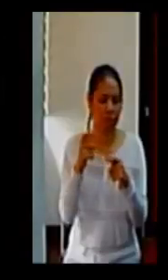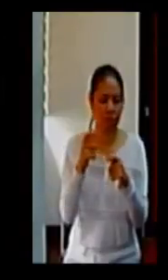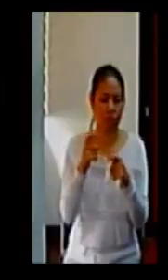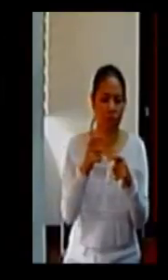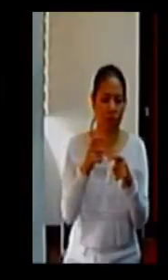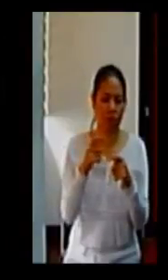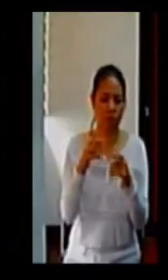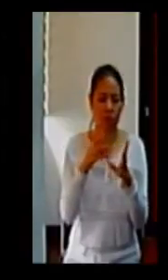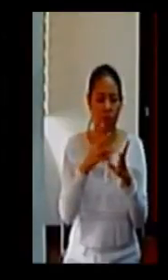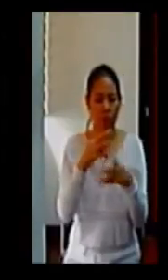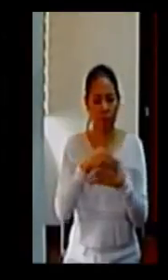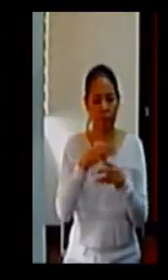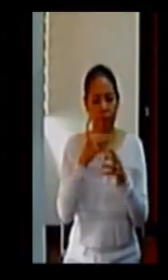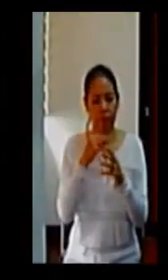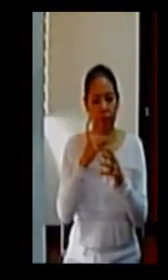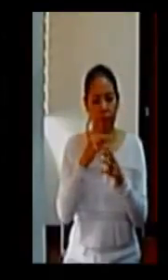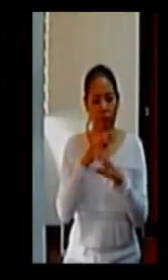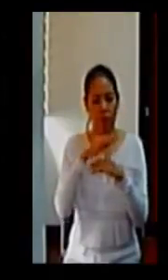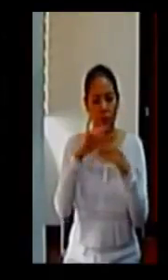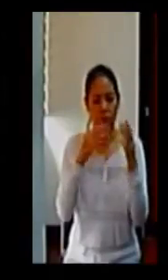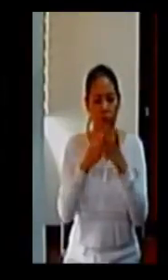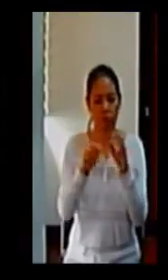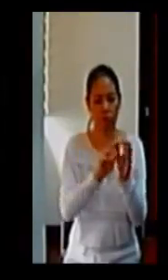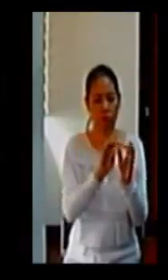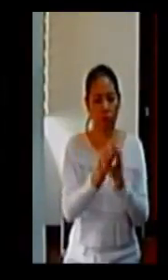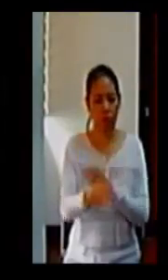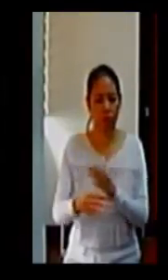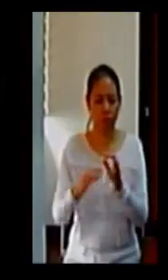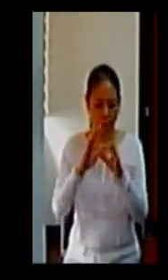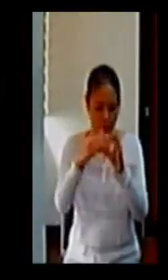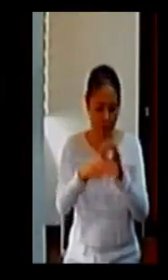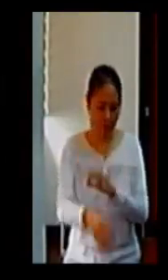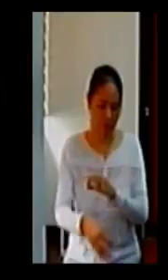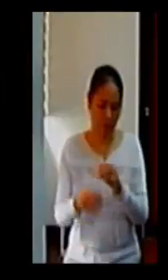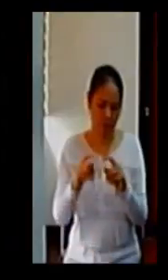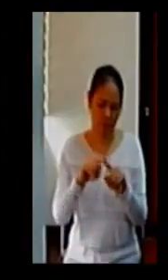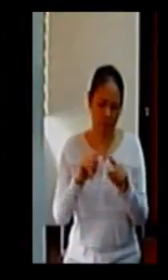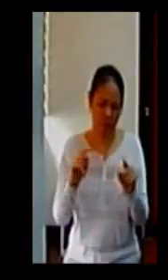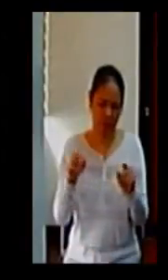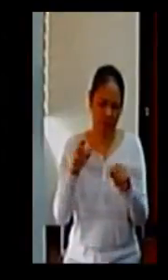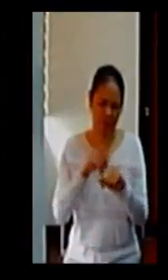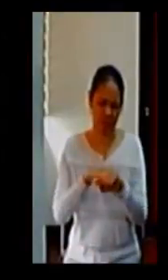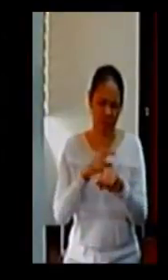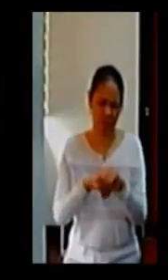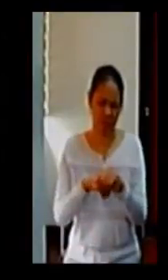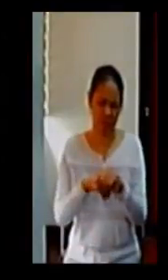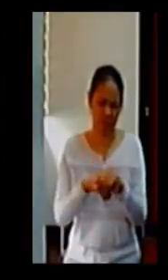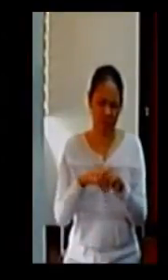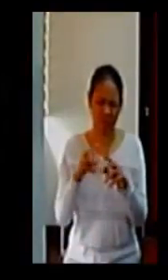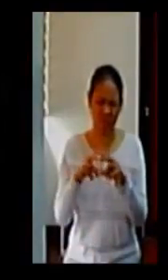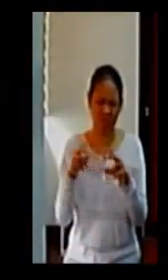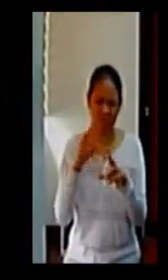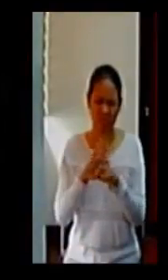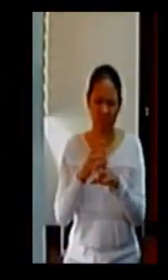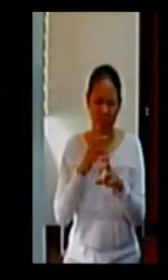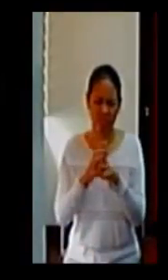na nagtatanim. But when the time comes na nararamdaman ko na na parang mahirap